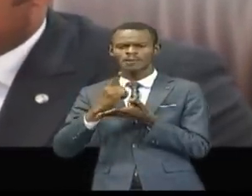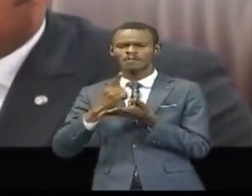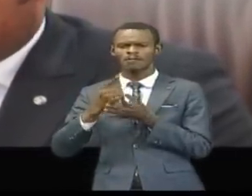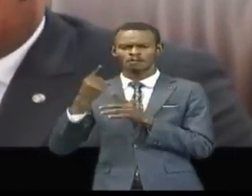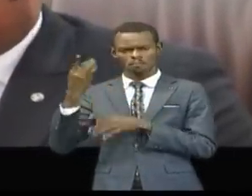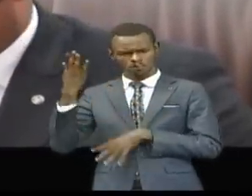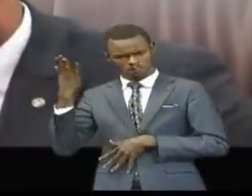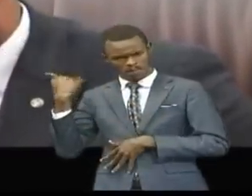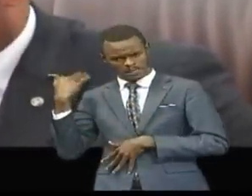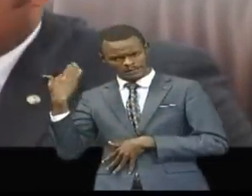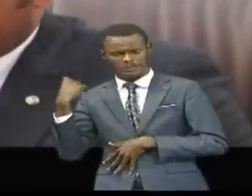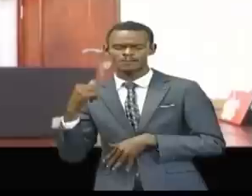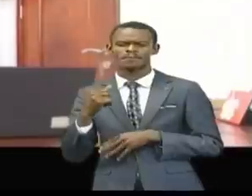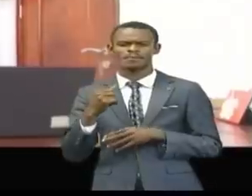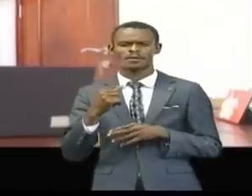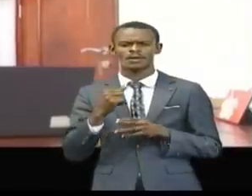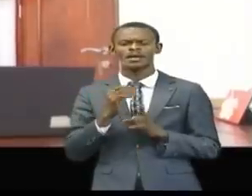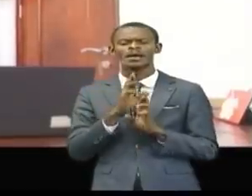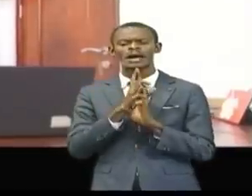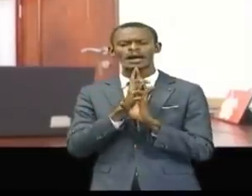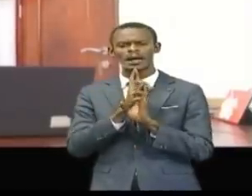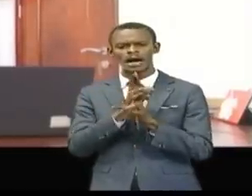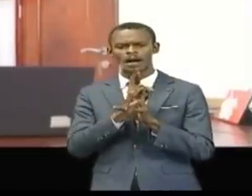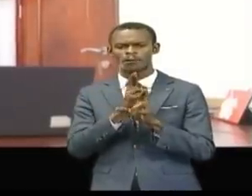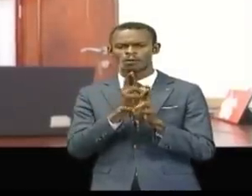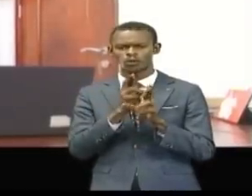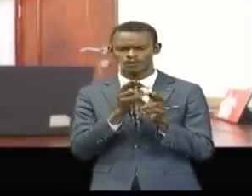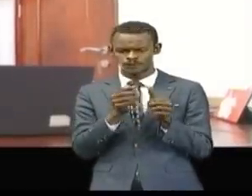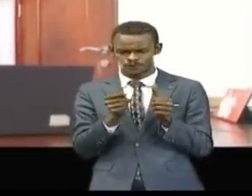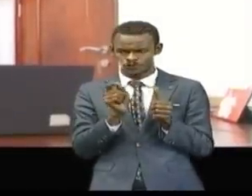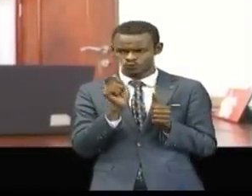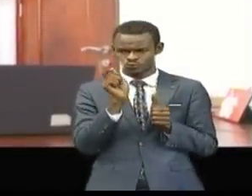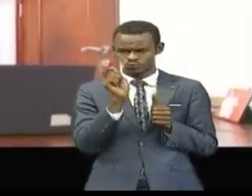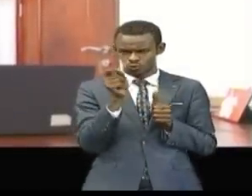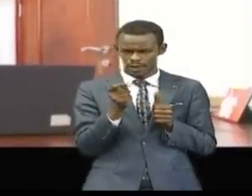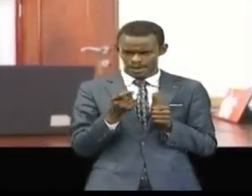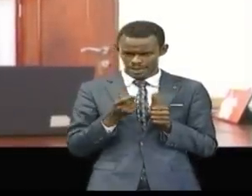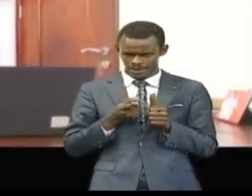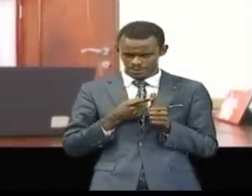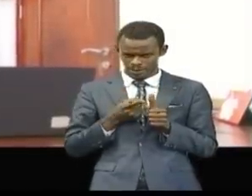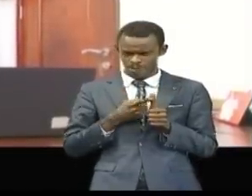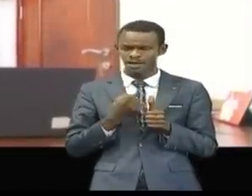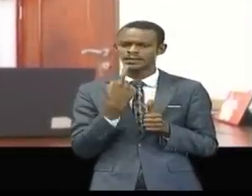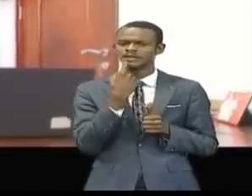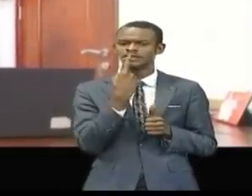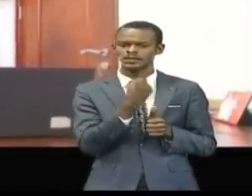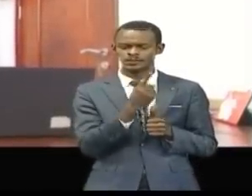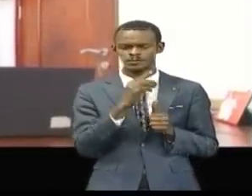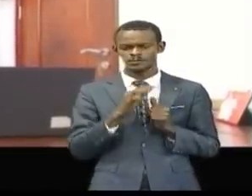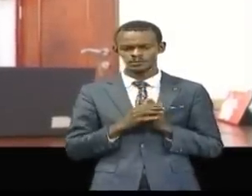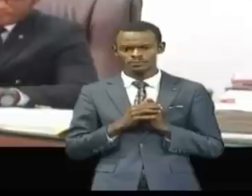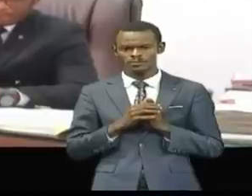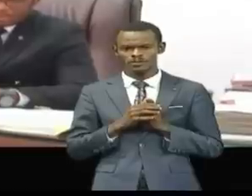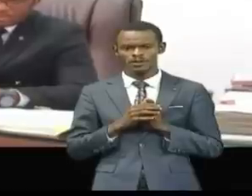ce rapport, elle a indiqué que le groupe des négociateurs des pays les moins avancés,